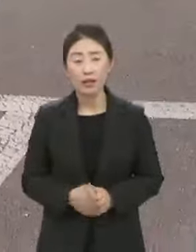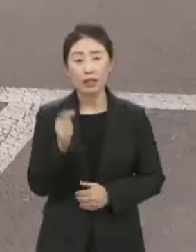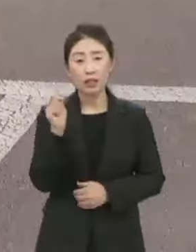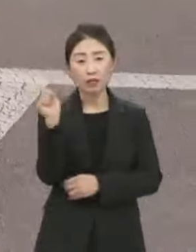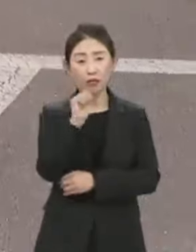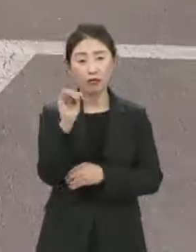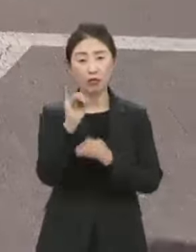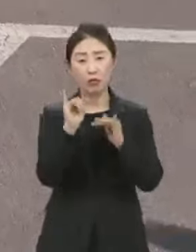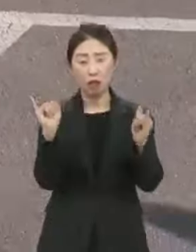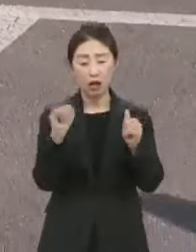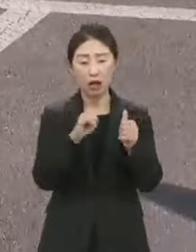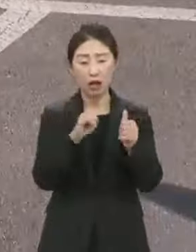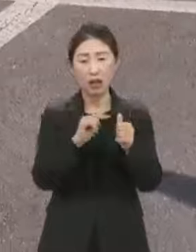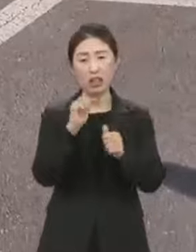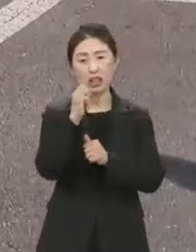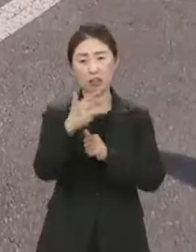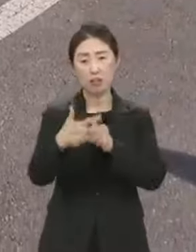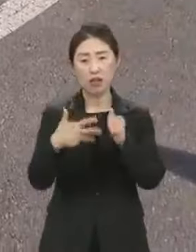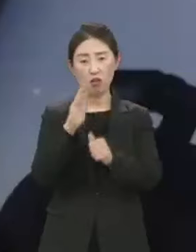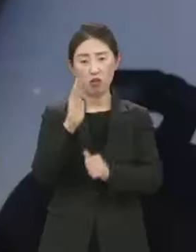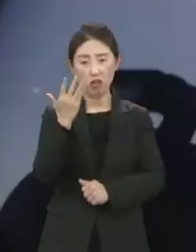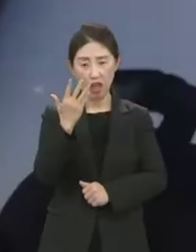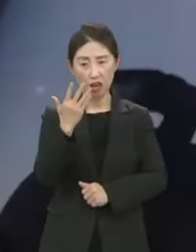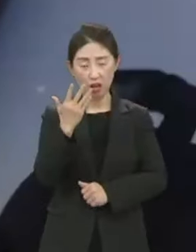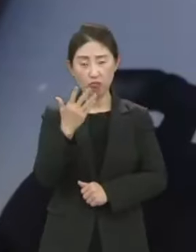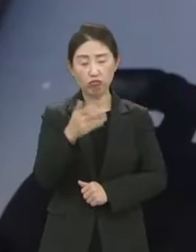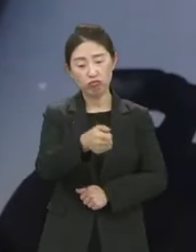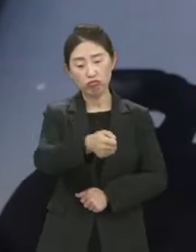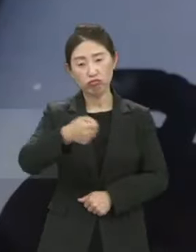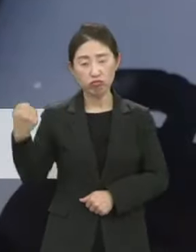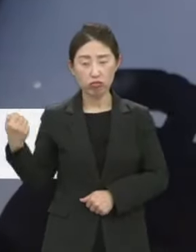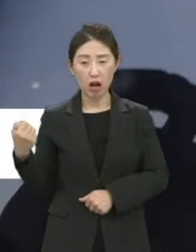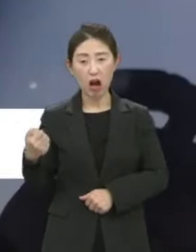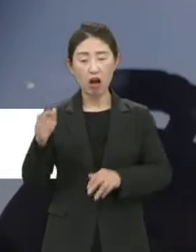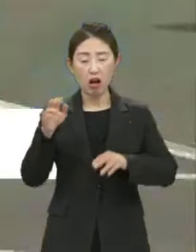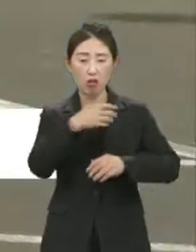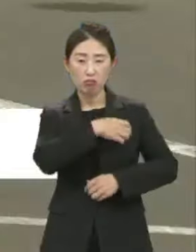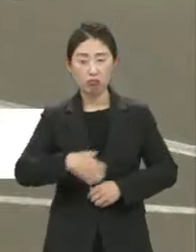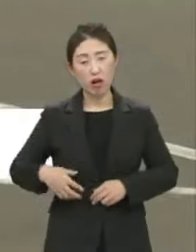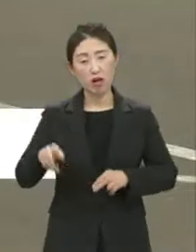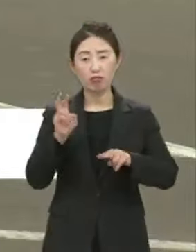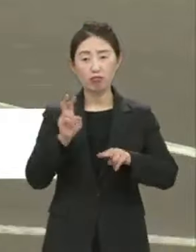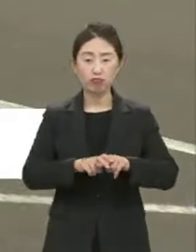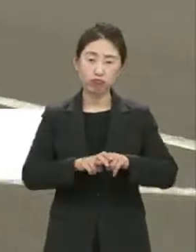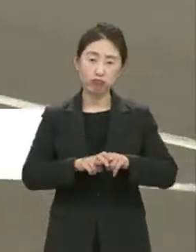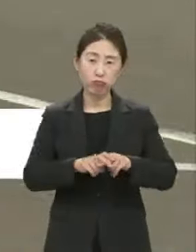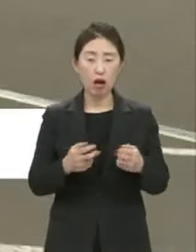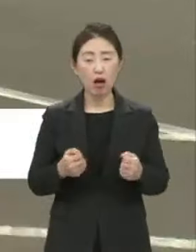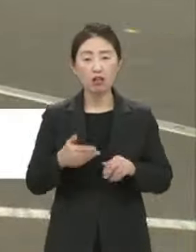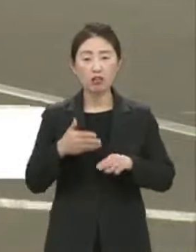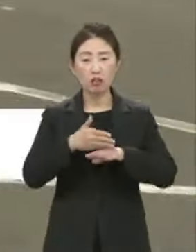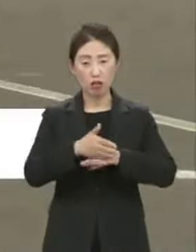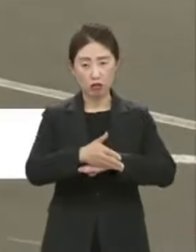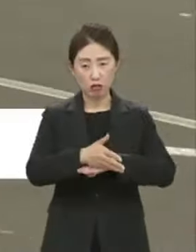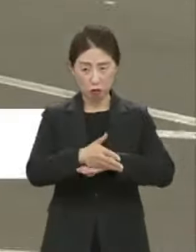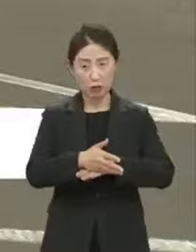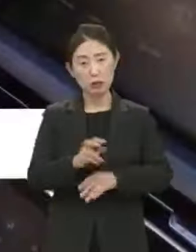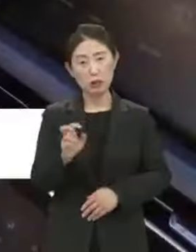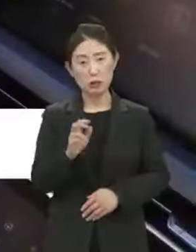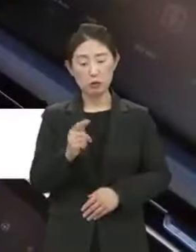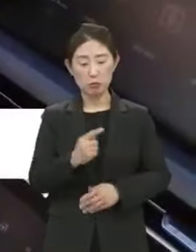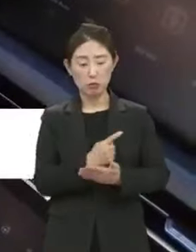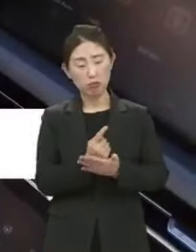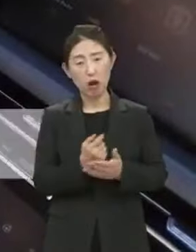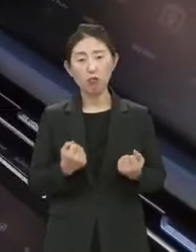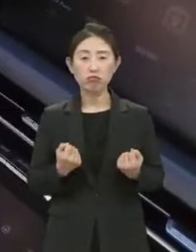택시 기사 이화성 씨가 차에타 운행을 준비합니다 시속 20km 내외 속도로 천천히 주차장을 빠져나가던